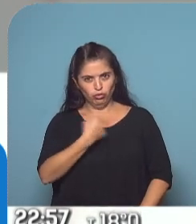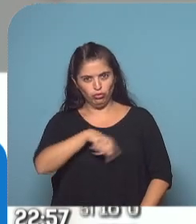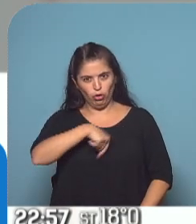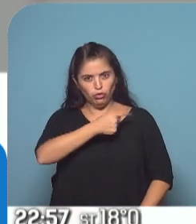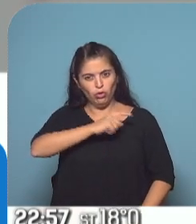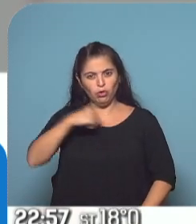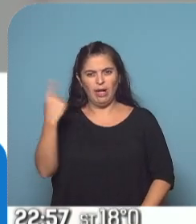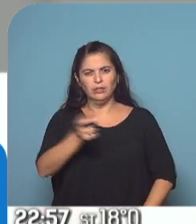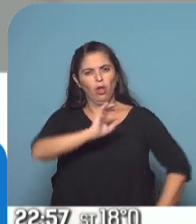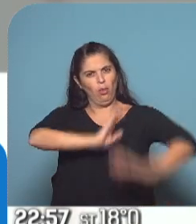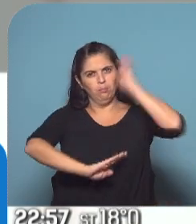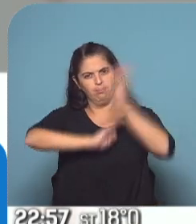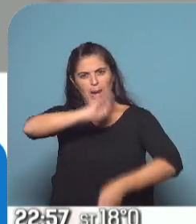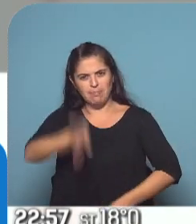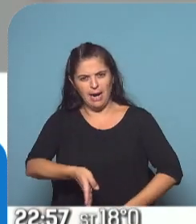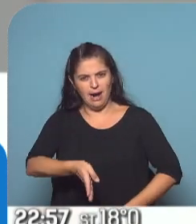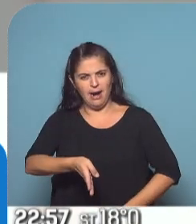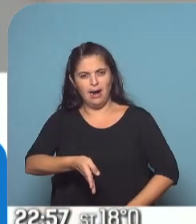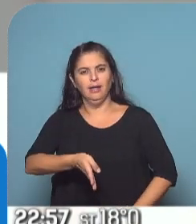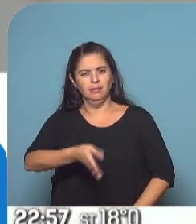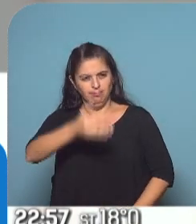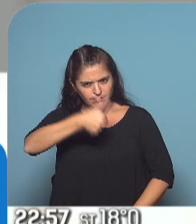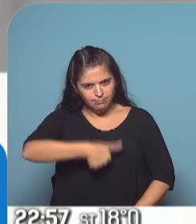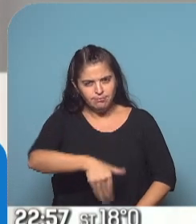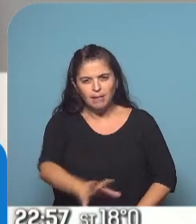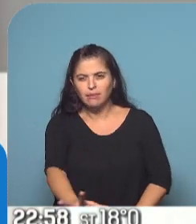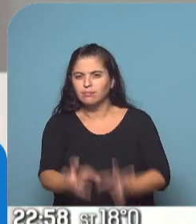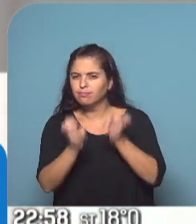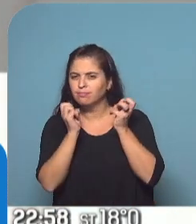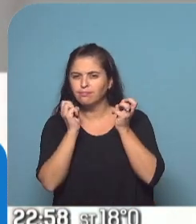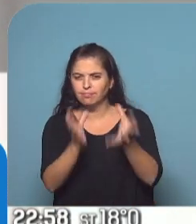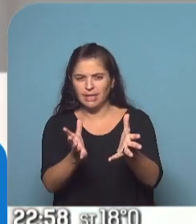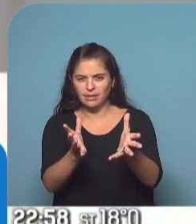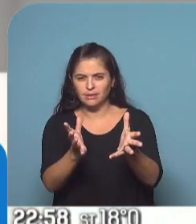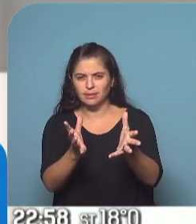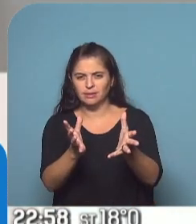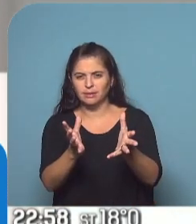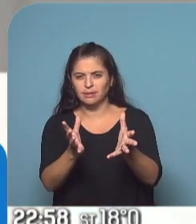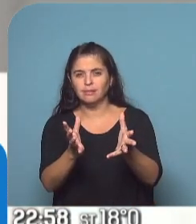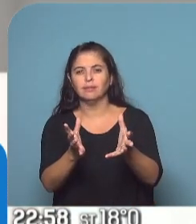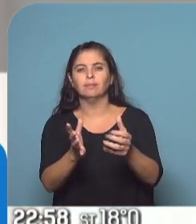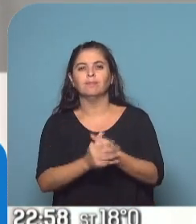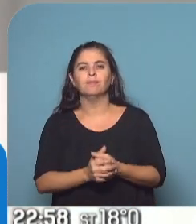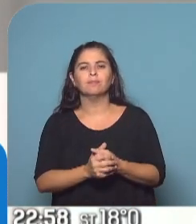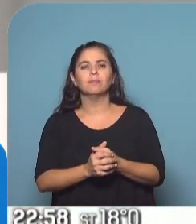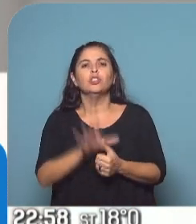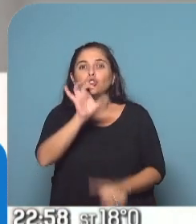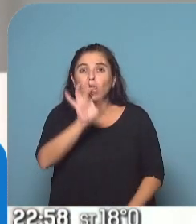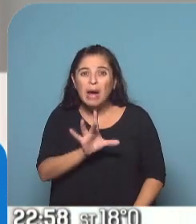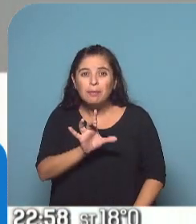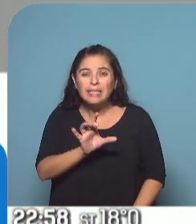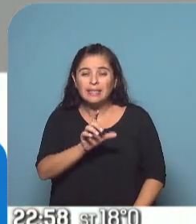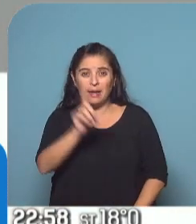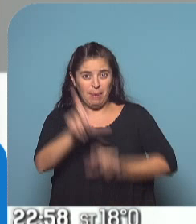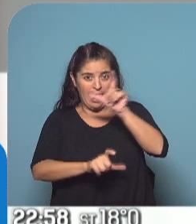добре. Усе буде добре навіть не на 73%, а на всі 100.